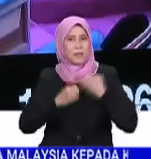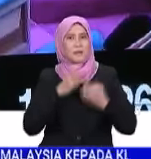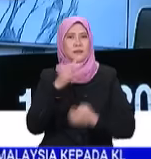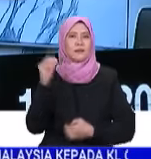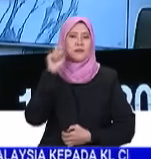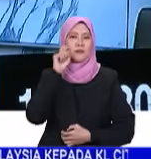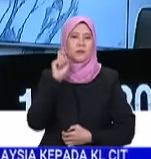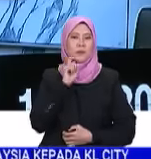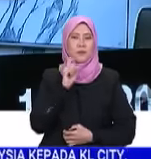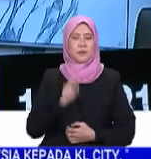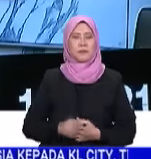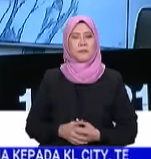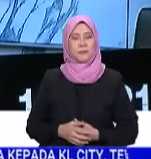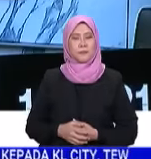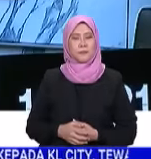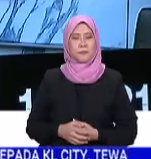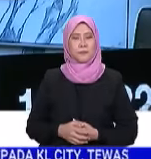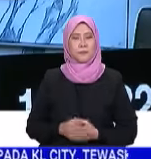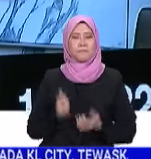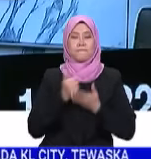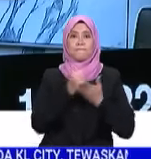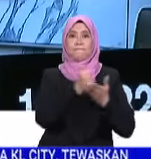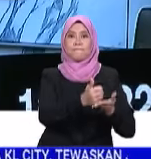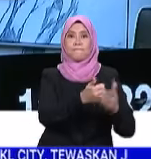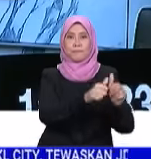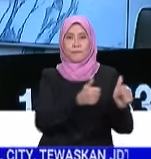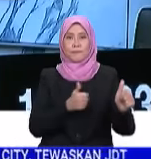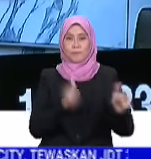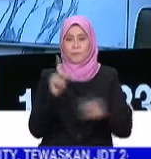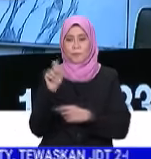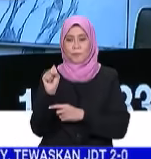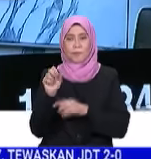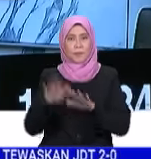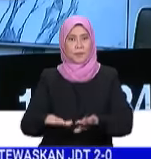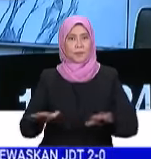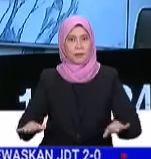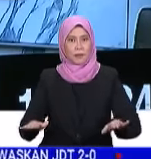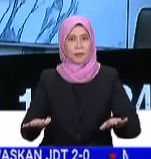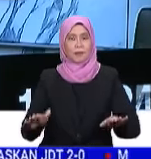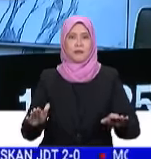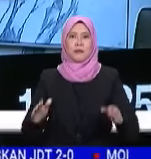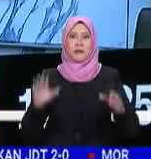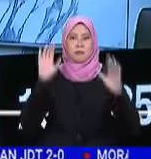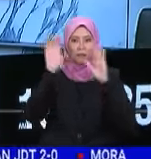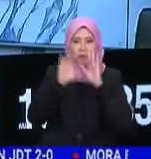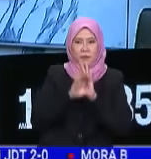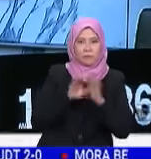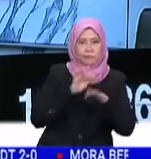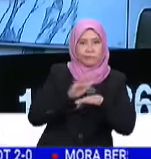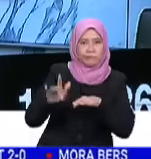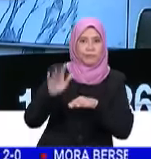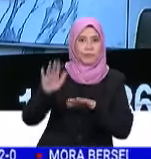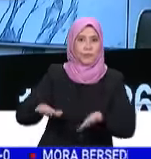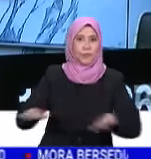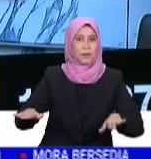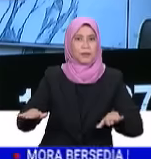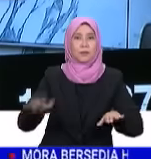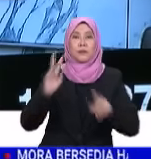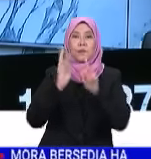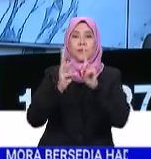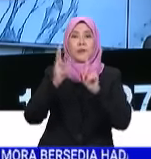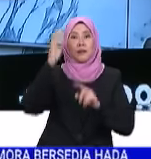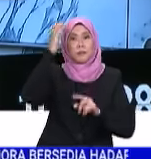seksual bagi membantu mencegah dan mengurangkan kes kanak-kanak termasuk kes pedofilia JKM Negeri Selangor mempunyai